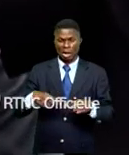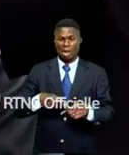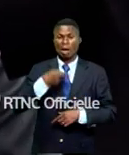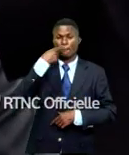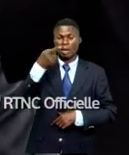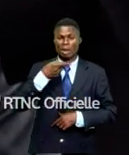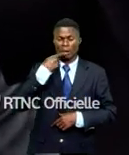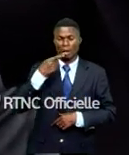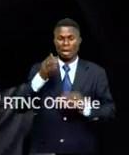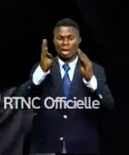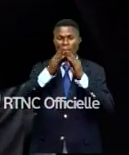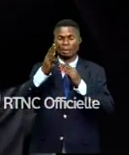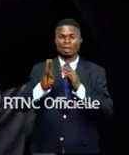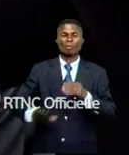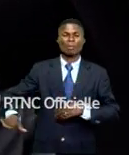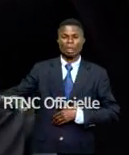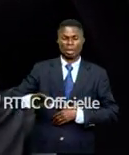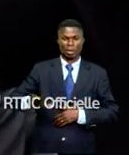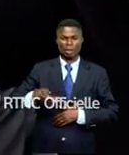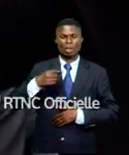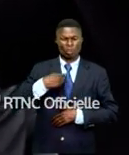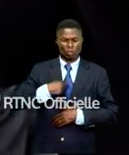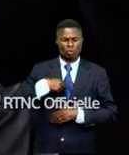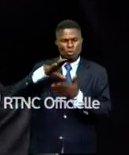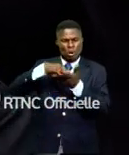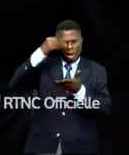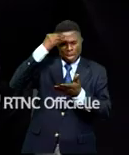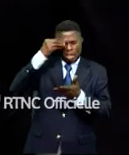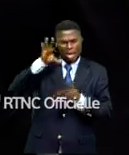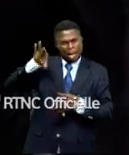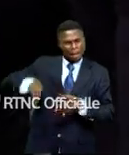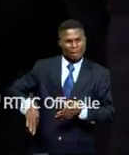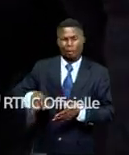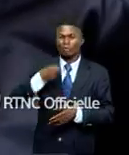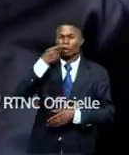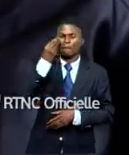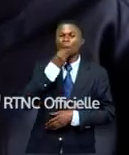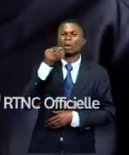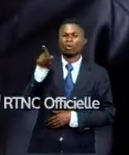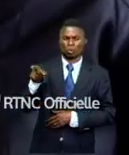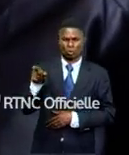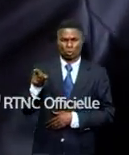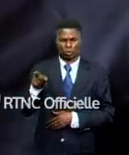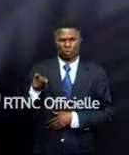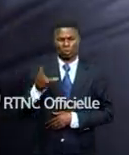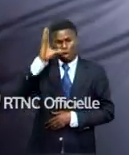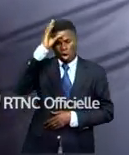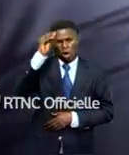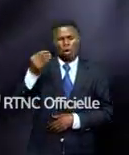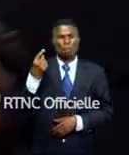intervenait à l'Assemblée nationale. J'avais toujours quelque chose à tirer de ses interventions. Un homme